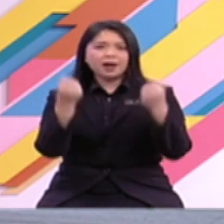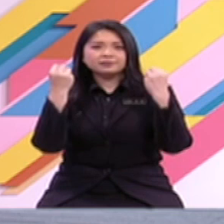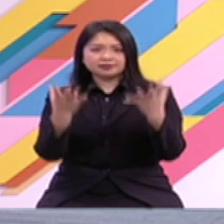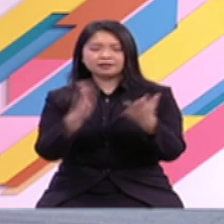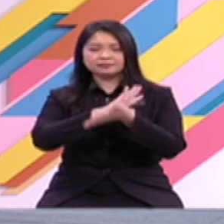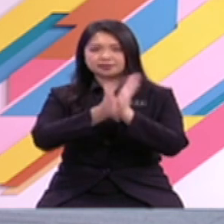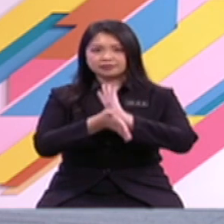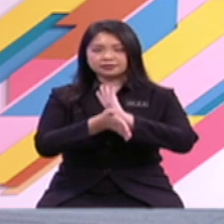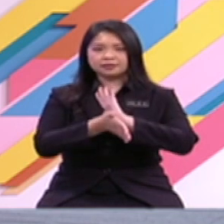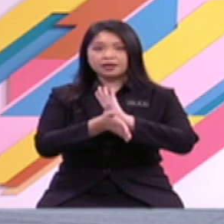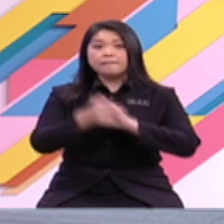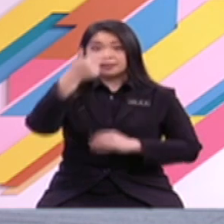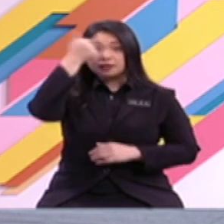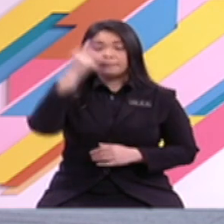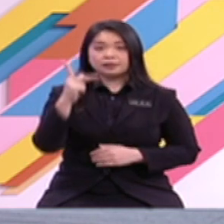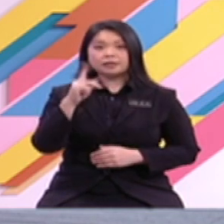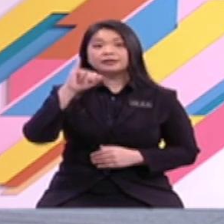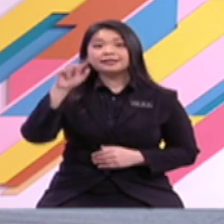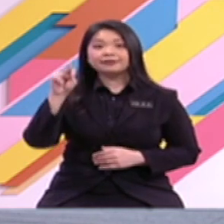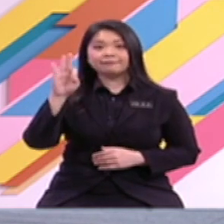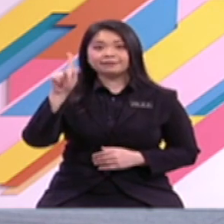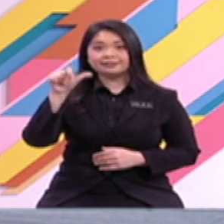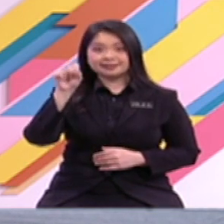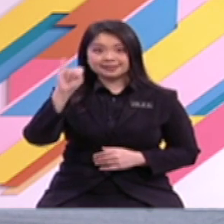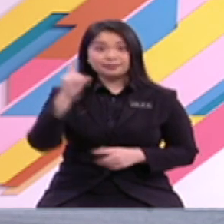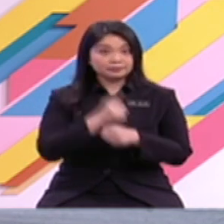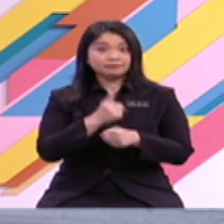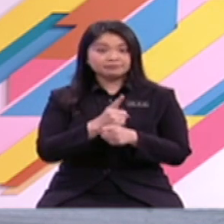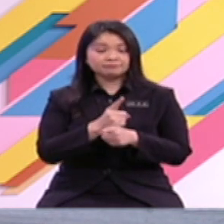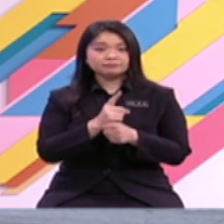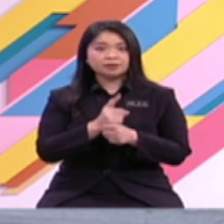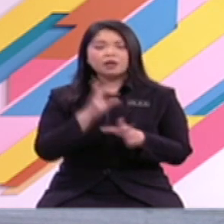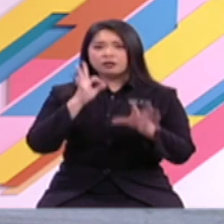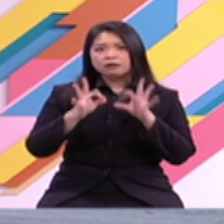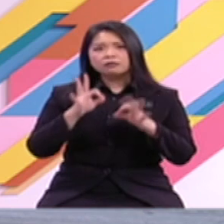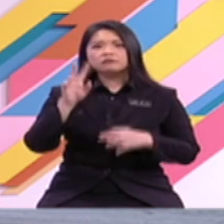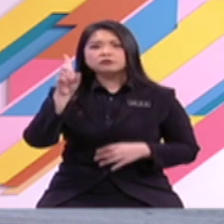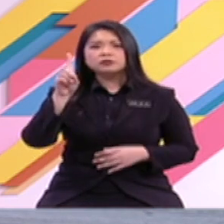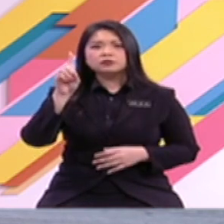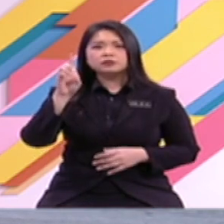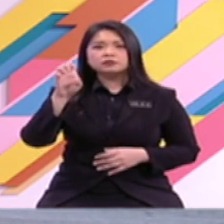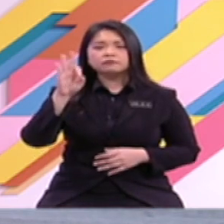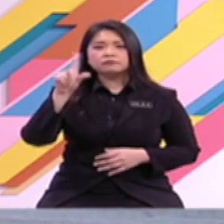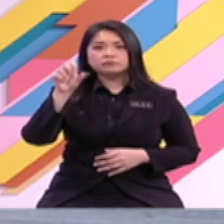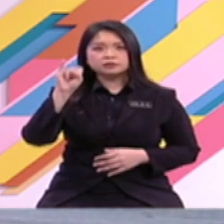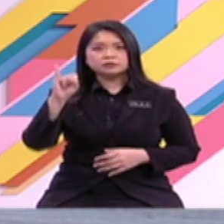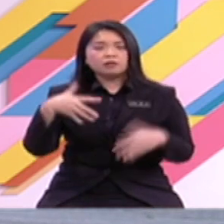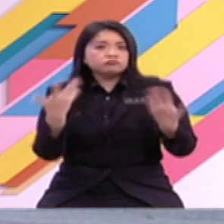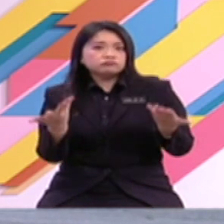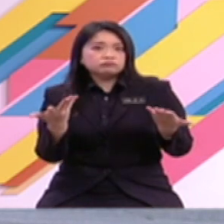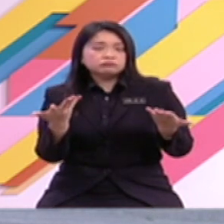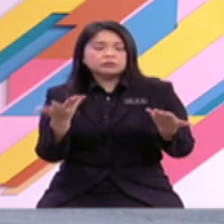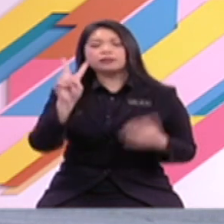jadi itu menyebabkan inflasi sego paint Oke tapi kalau situasi di flash sebagai manusia inflasi kebal Iya